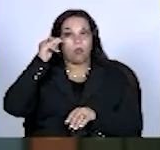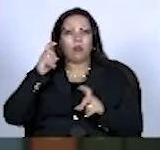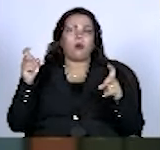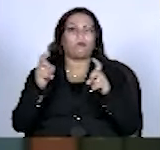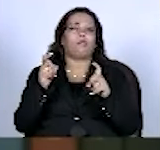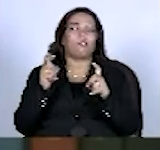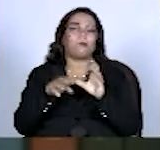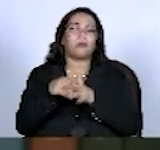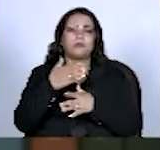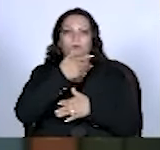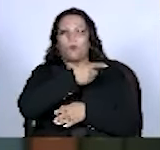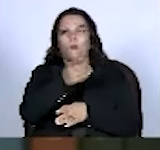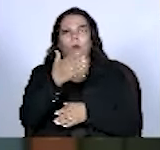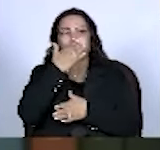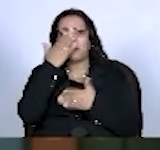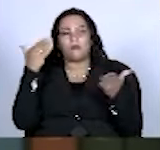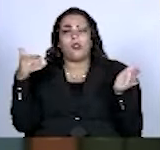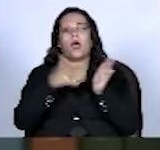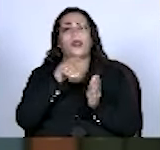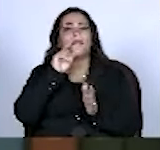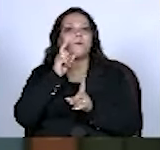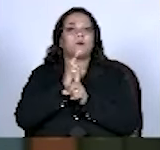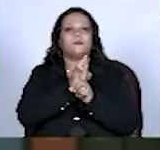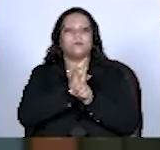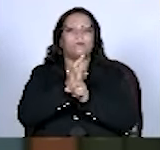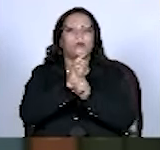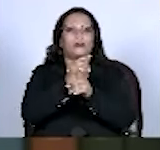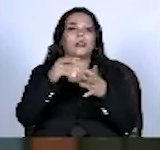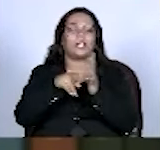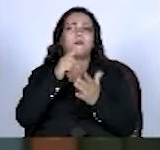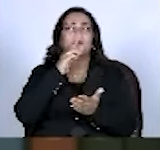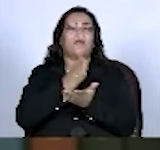لكن لا احد يعلم الى اين ستقودنا رياح الحرب